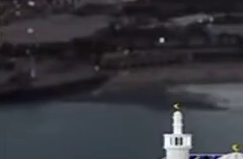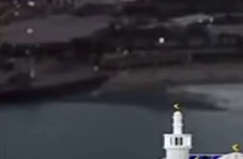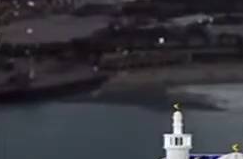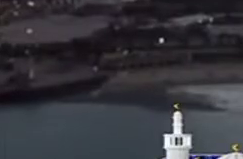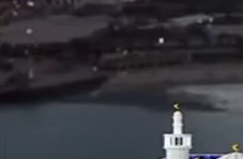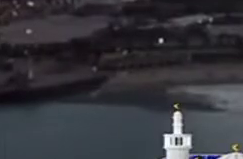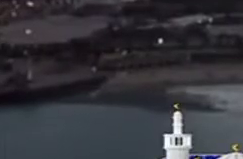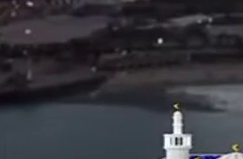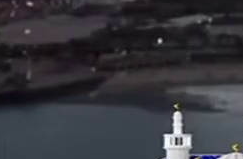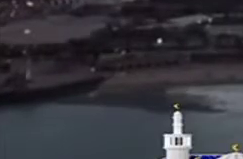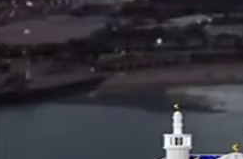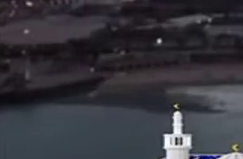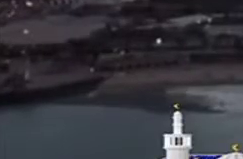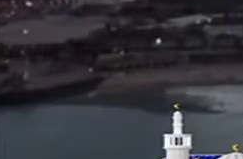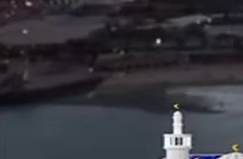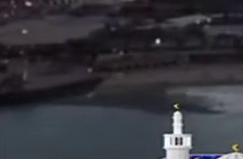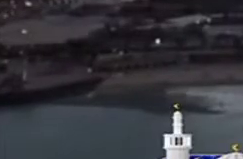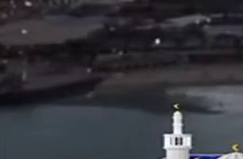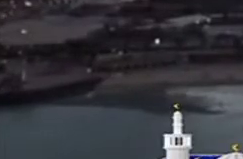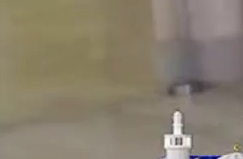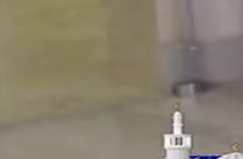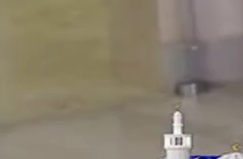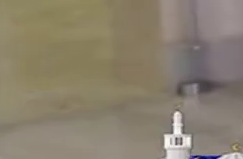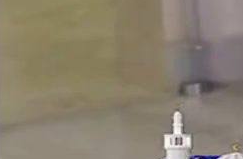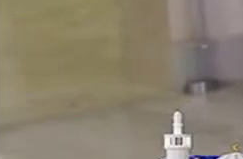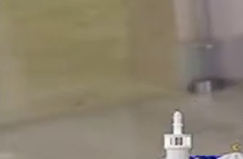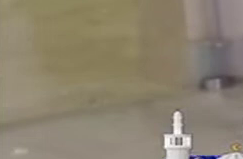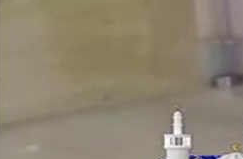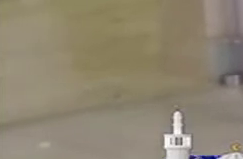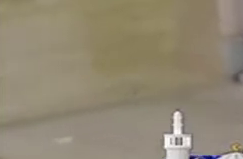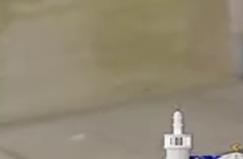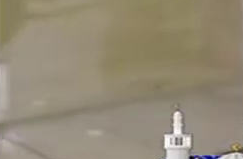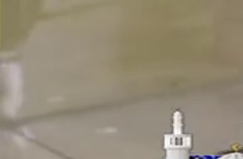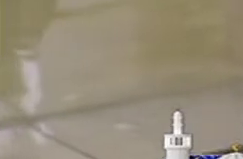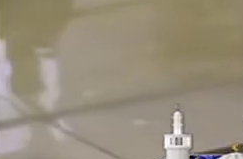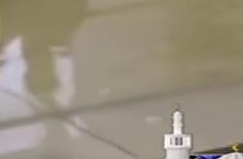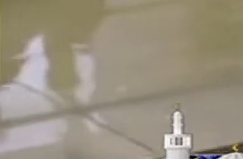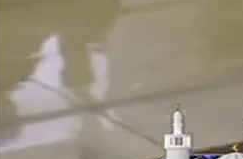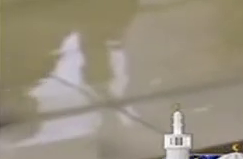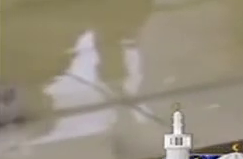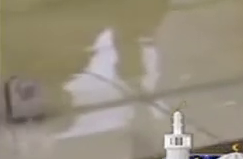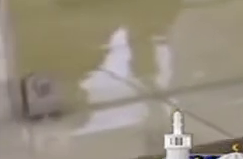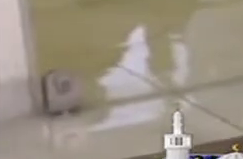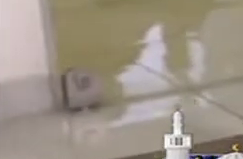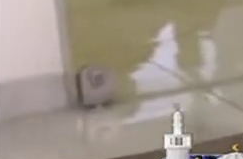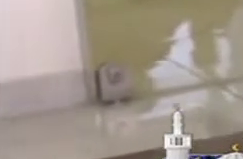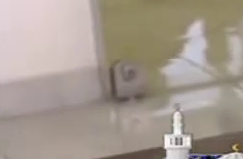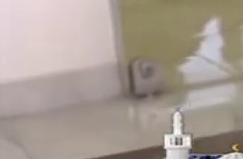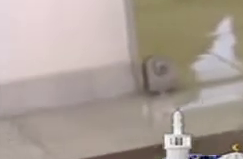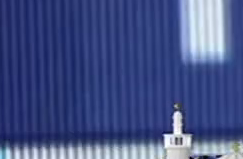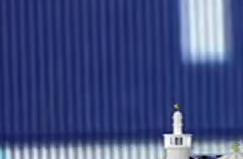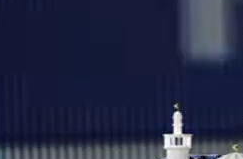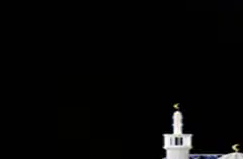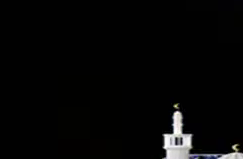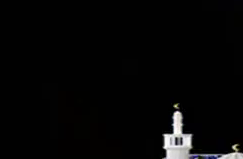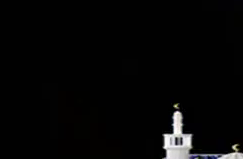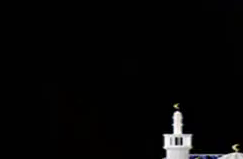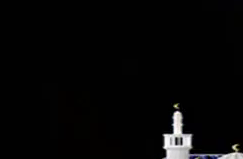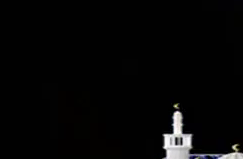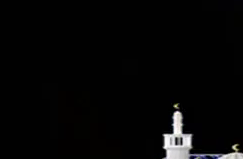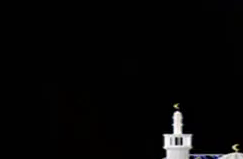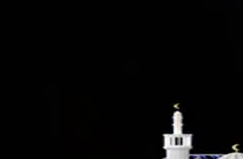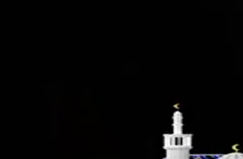في ظل ما تشهده منطقة الشرق الأوسط من حالة توتر متنامي تجعل المنطقة في حالة